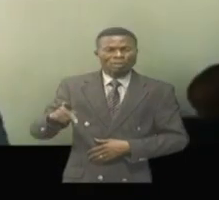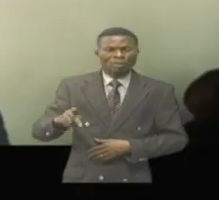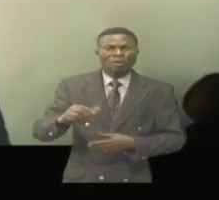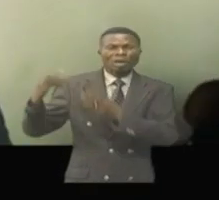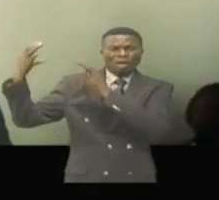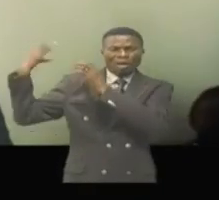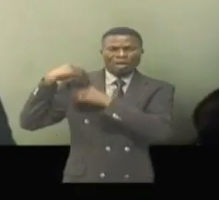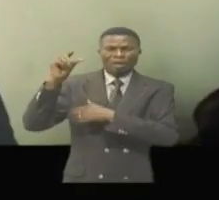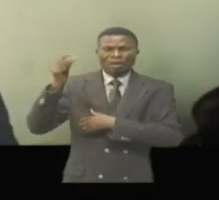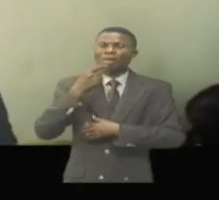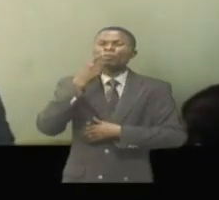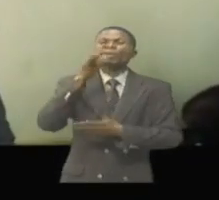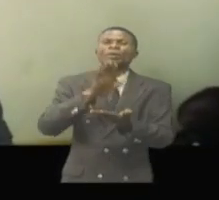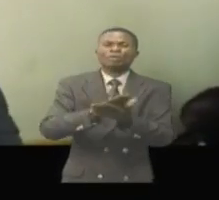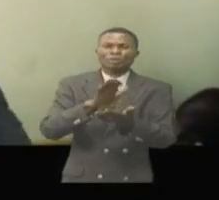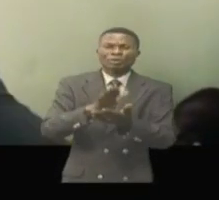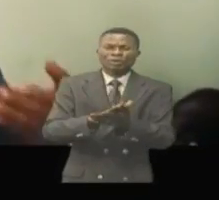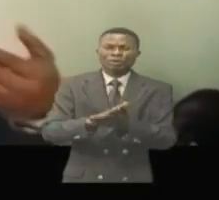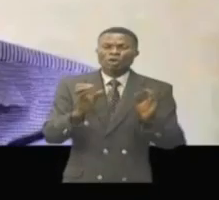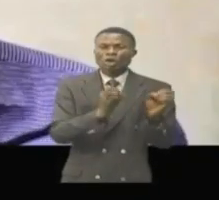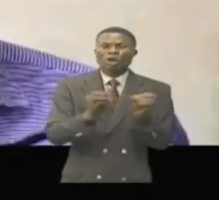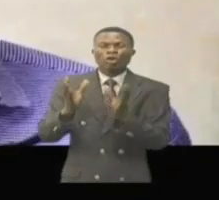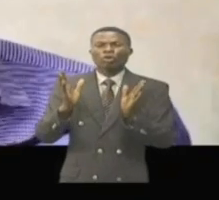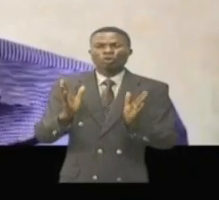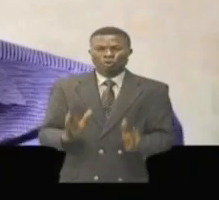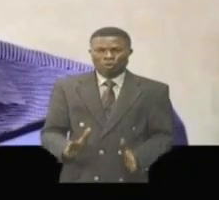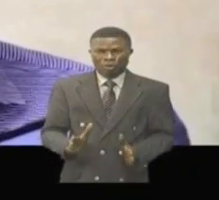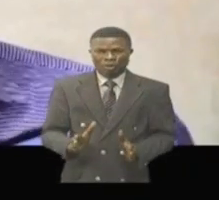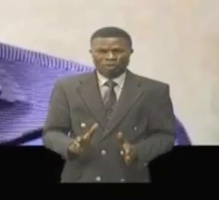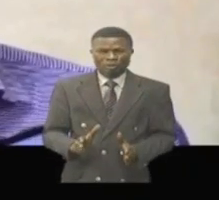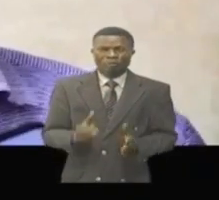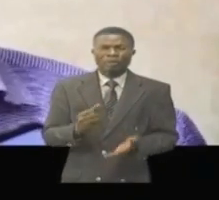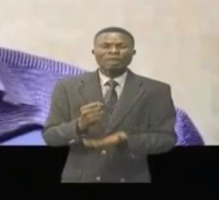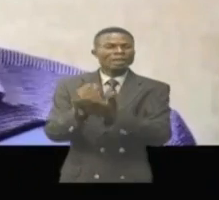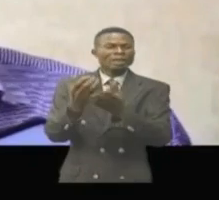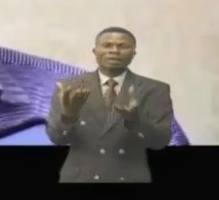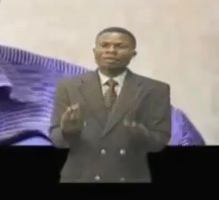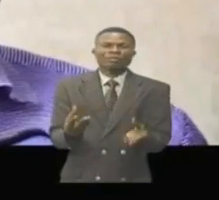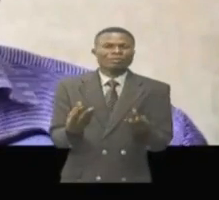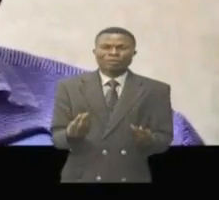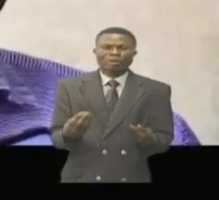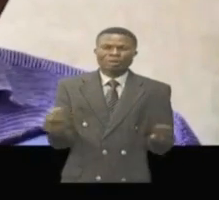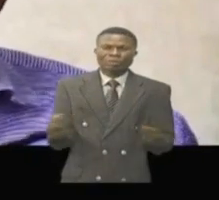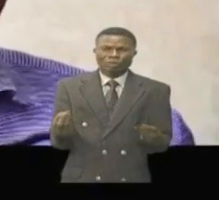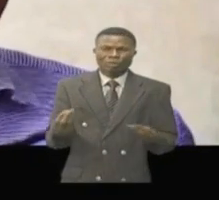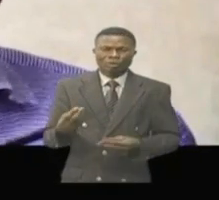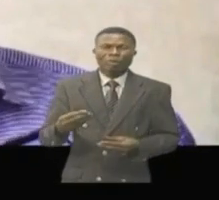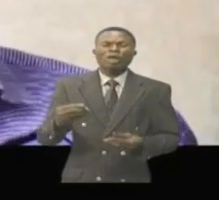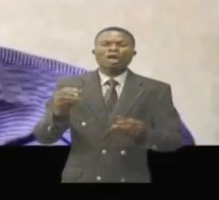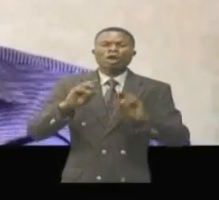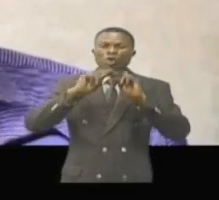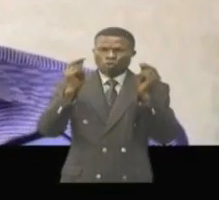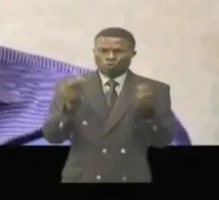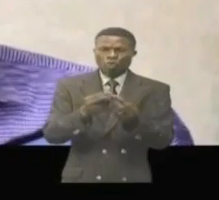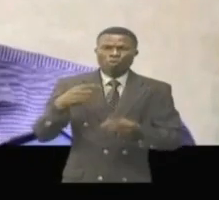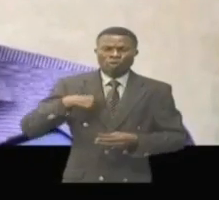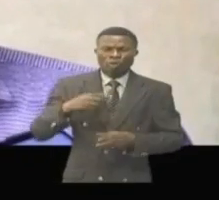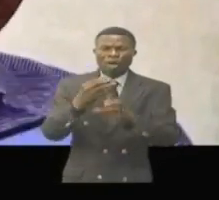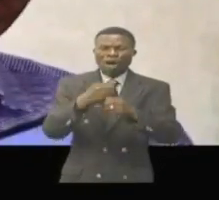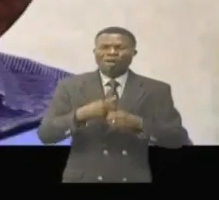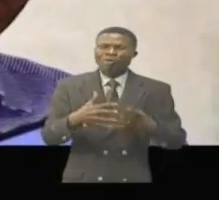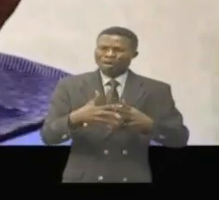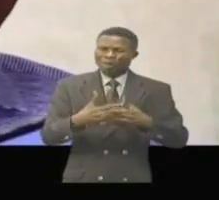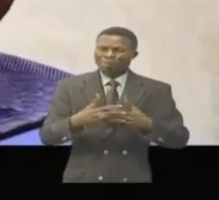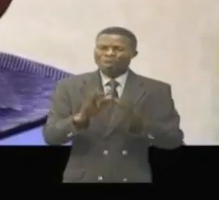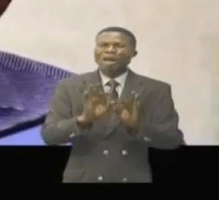a remercié les organisateurs. Ils ont facilité à ce que nos coopératives puissent avoir des matériels qu'il fallait.